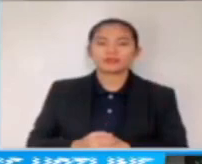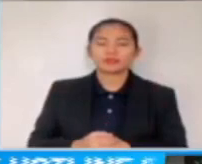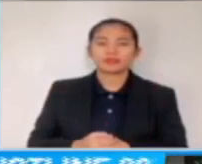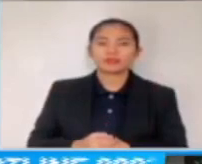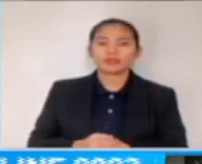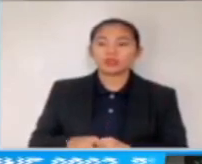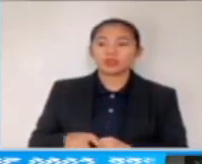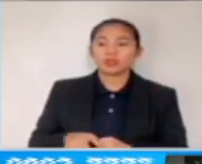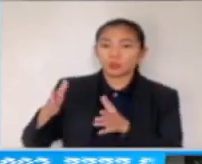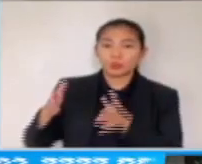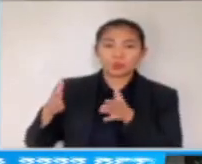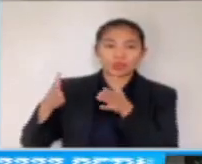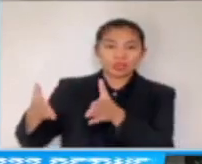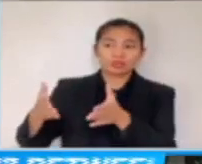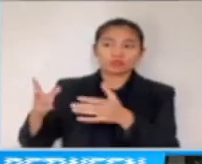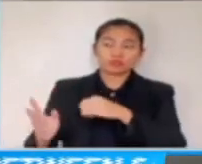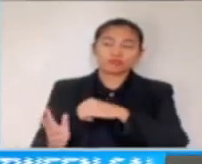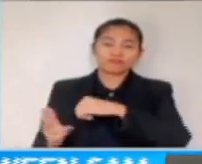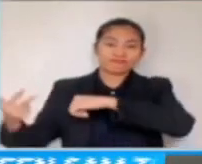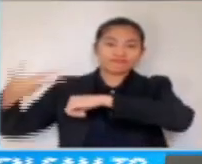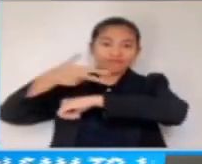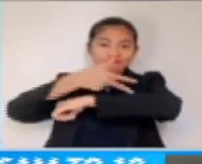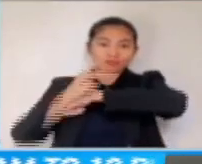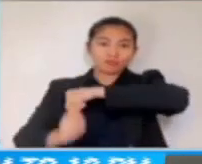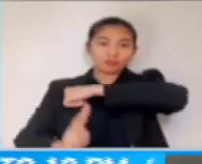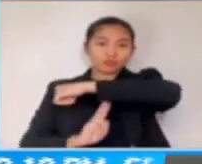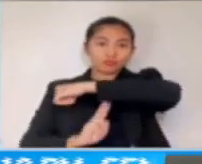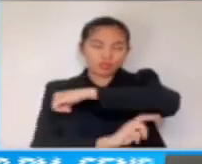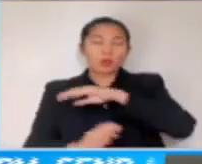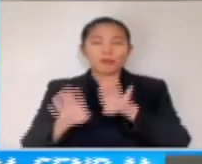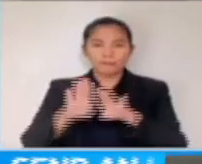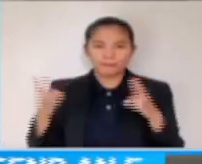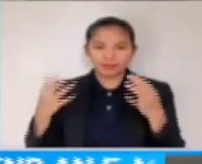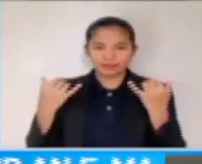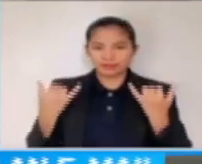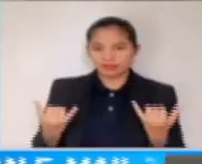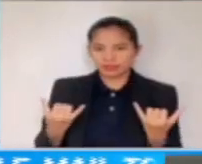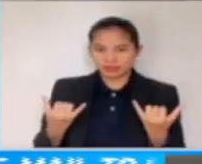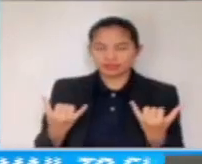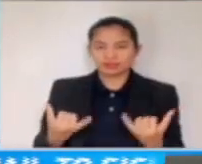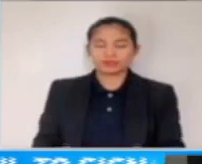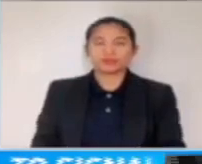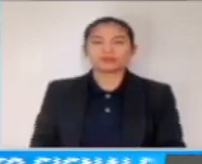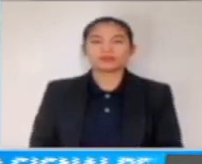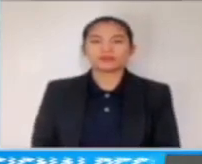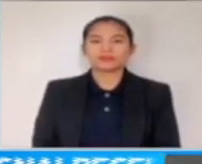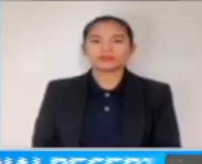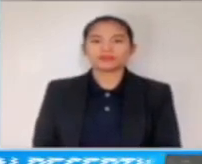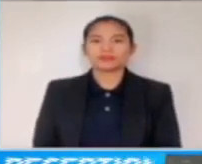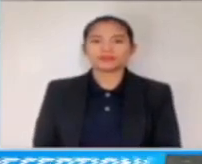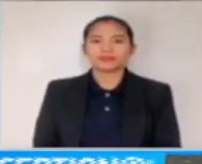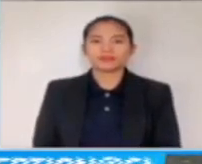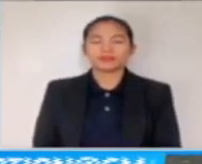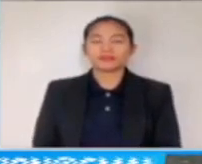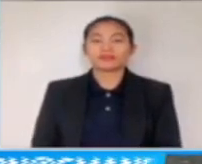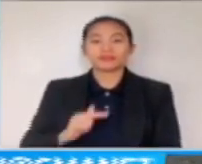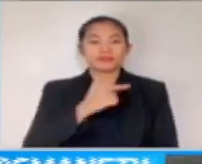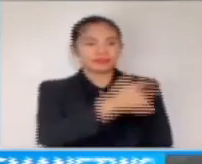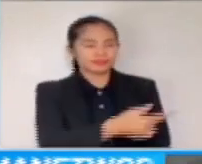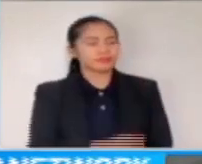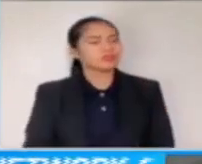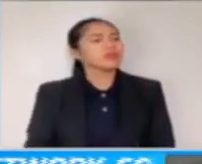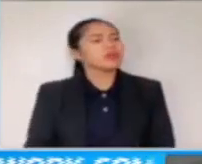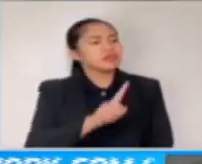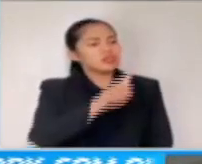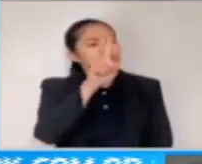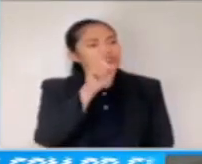ng flyover ng nakakaraan dito, pati na yung lane ng bus carousel. Rafi. Pero Emil, hanggang ngayon,